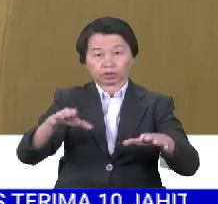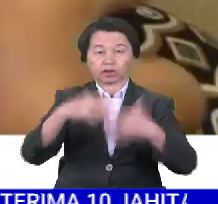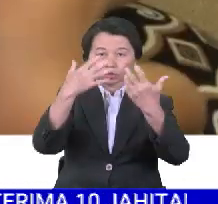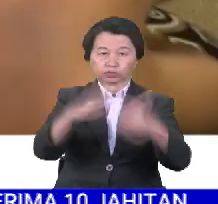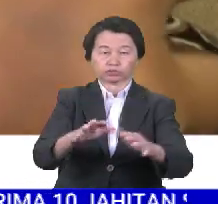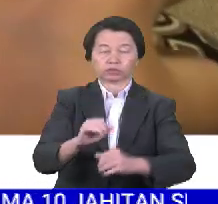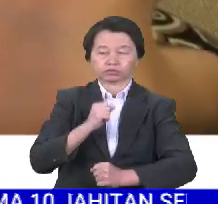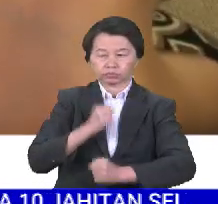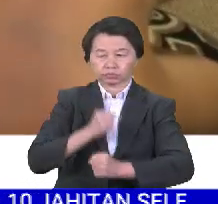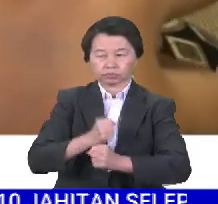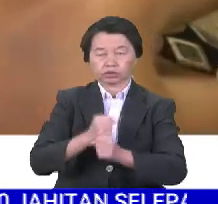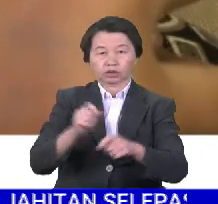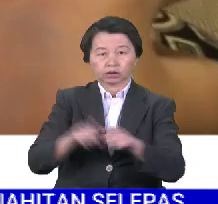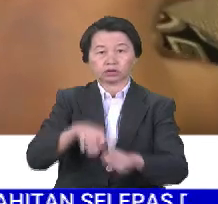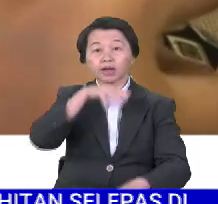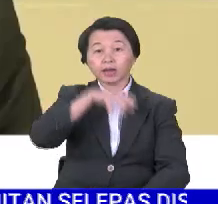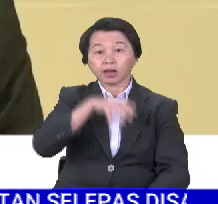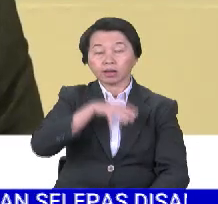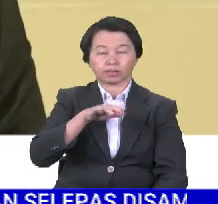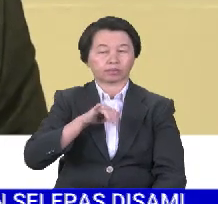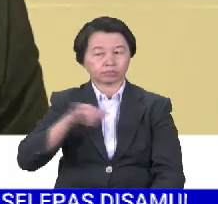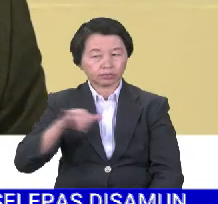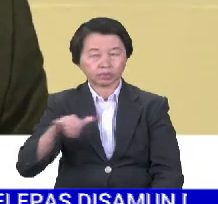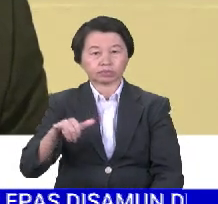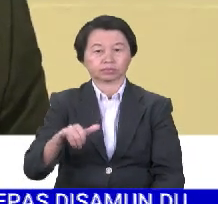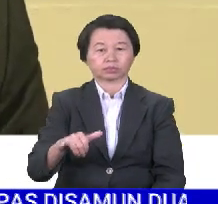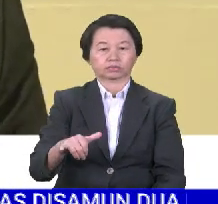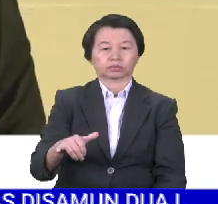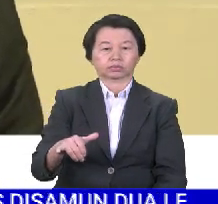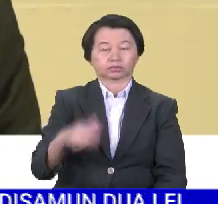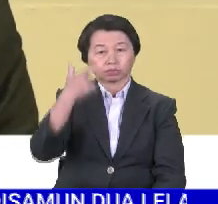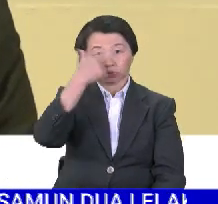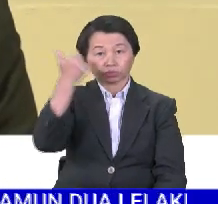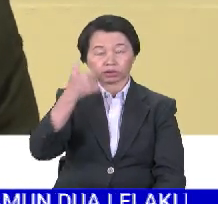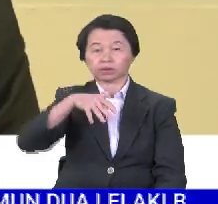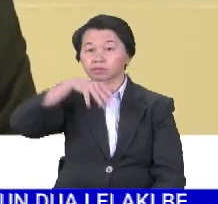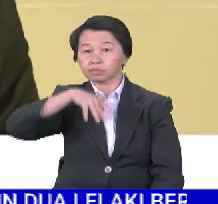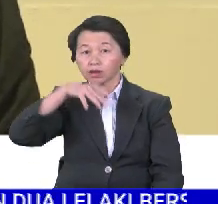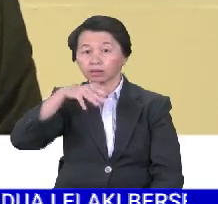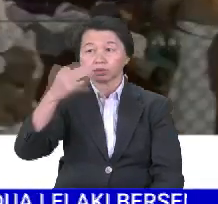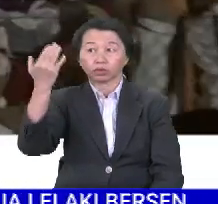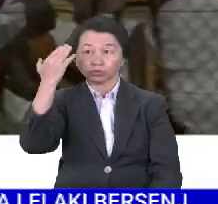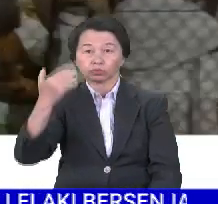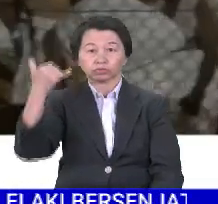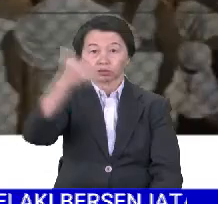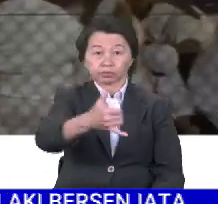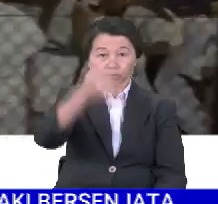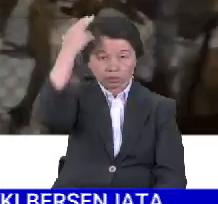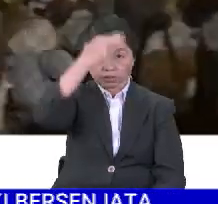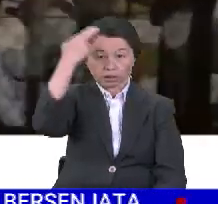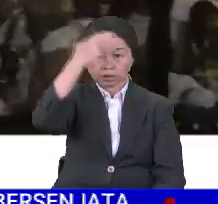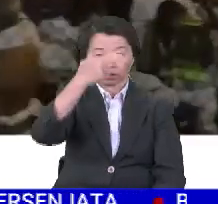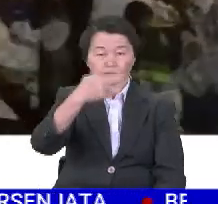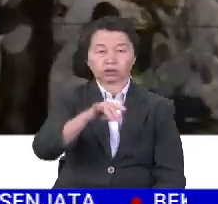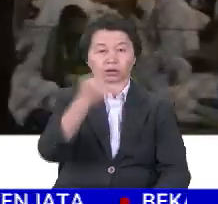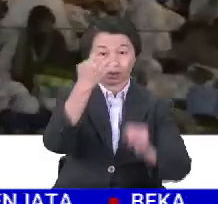telah dikerjakan oleh Rasulullah sallallahu alaihi wasallam, kerana Nabi ketika mana menunaikan haji wada,